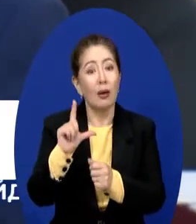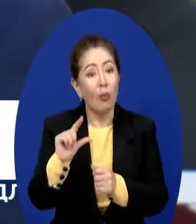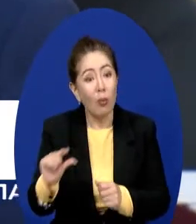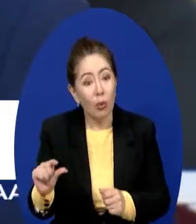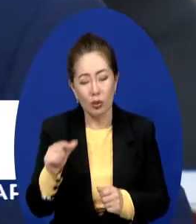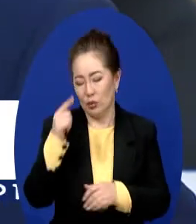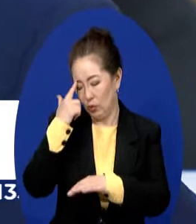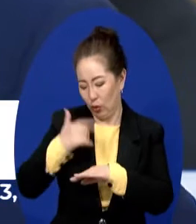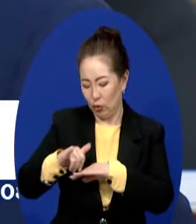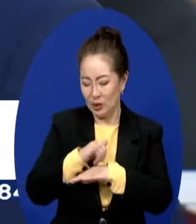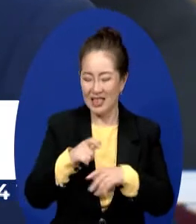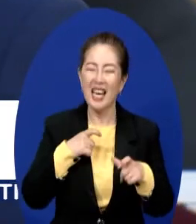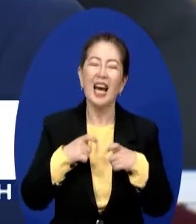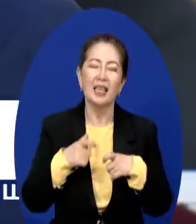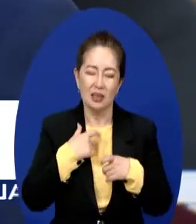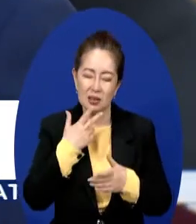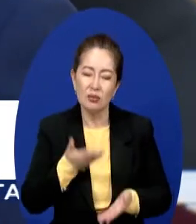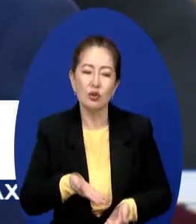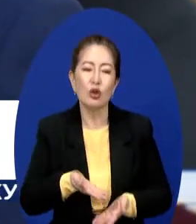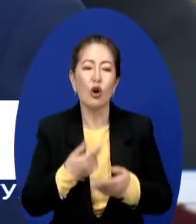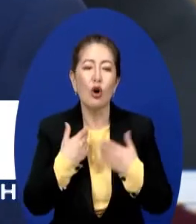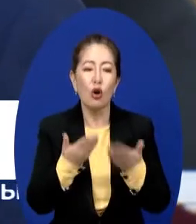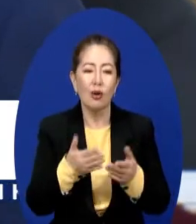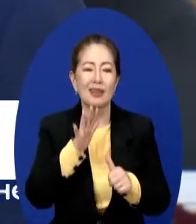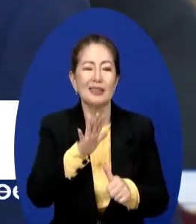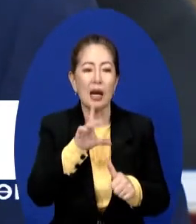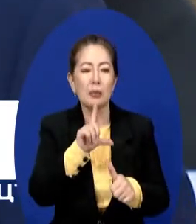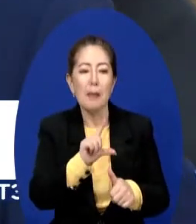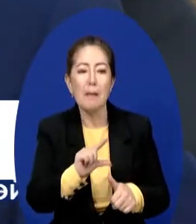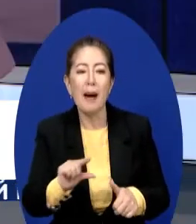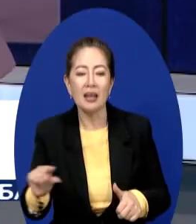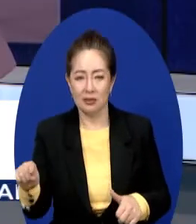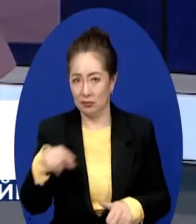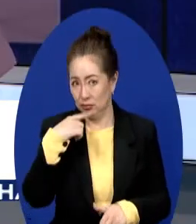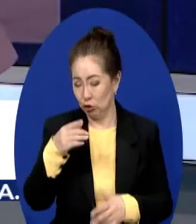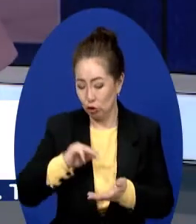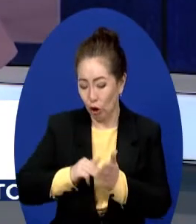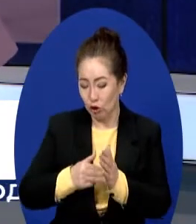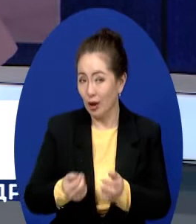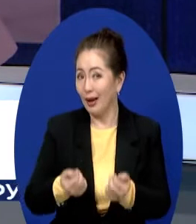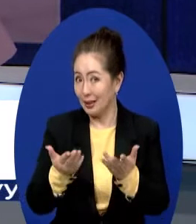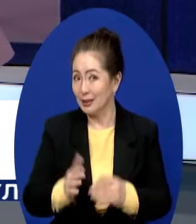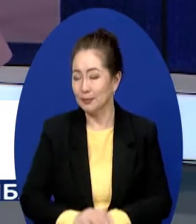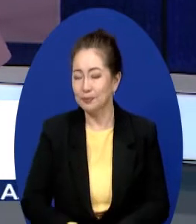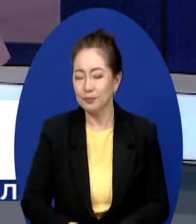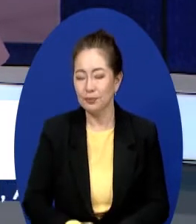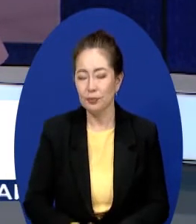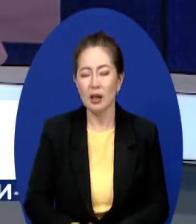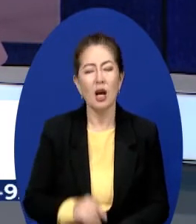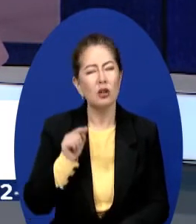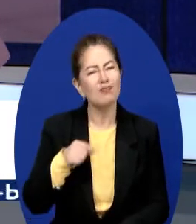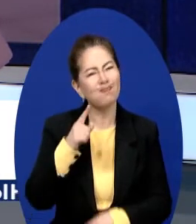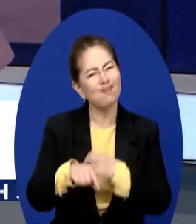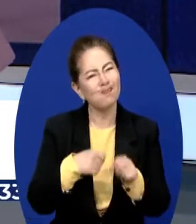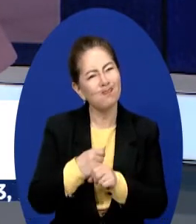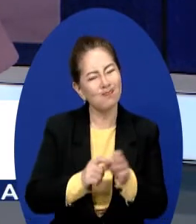засгт үзүүлэх эдийн засгийн болол дарамт буурна гэсэн ийм тооцоолыг гаргаж байна. За энэ жилээс эхлэн 31